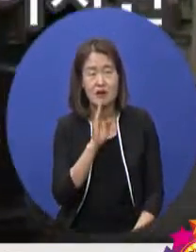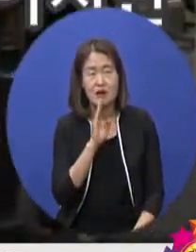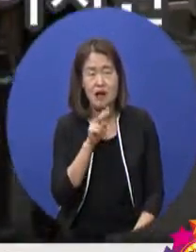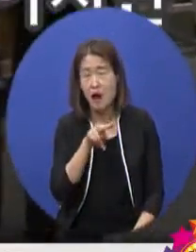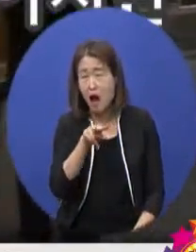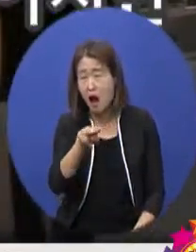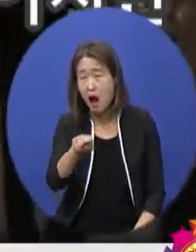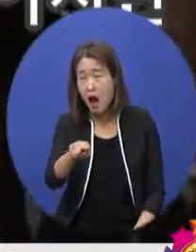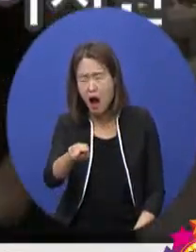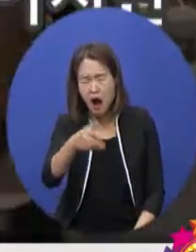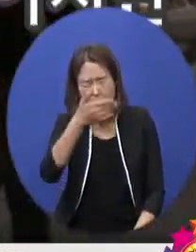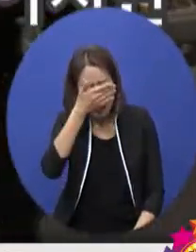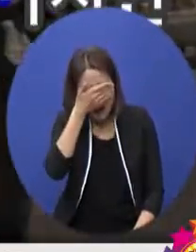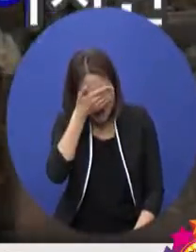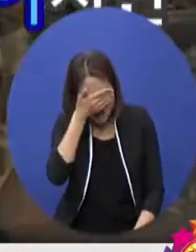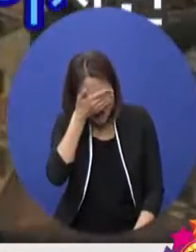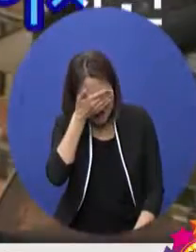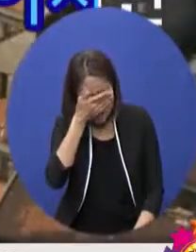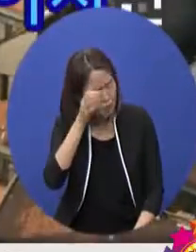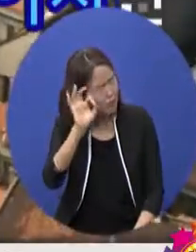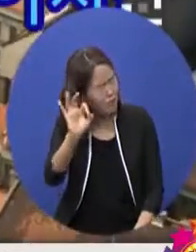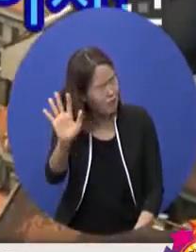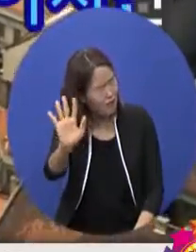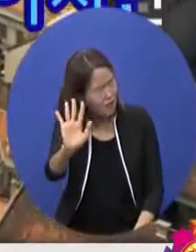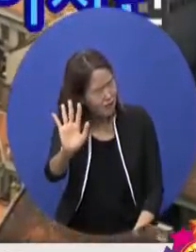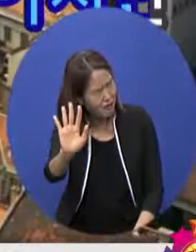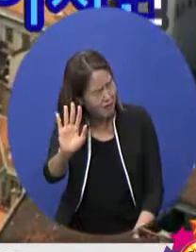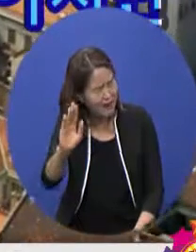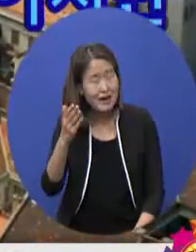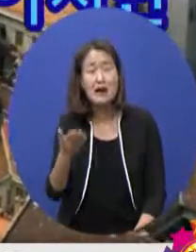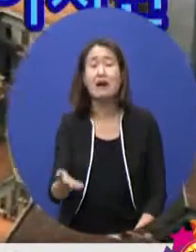앞이 캄캄 안